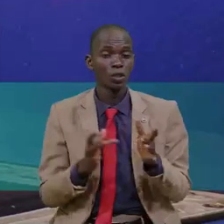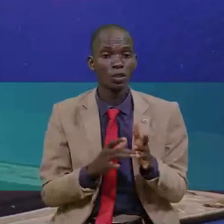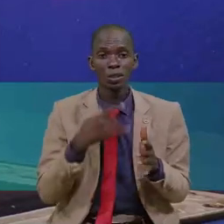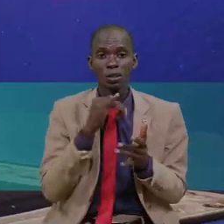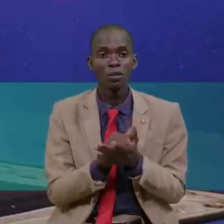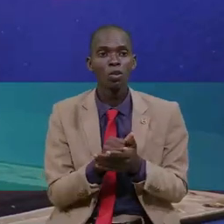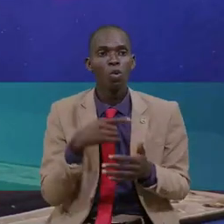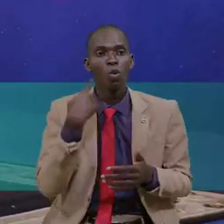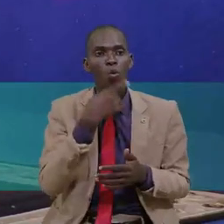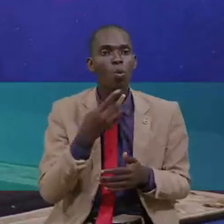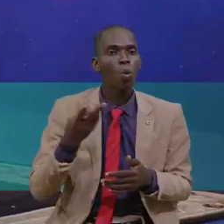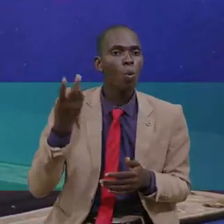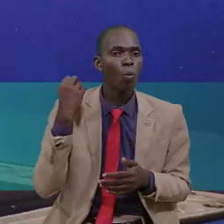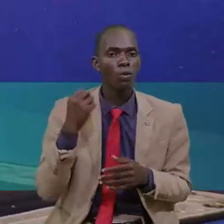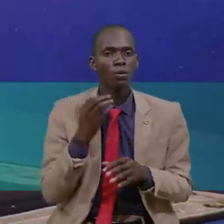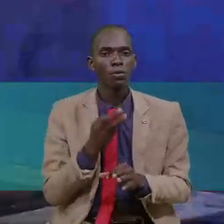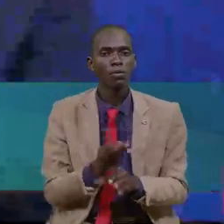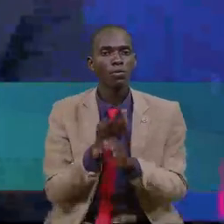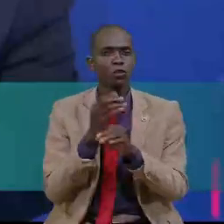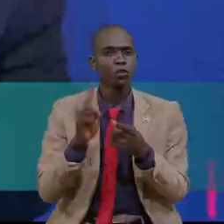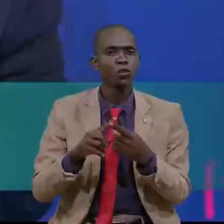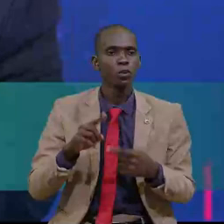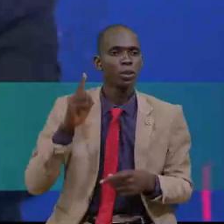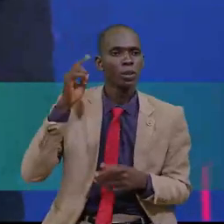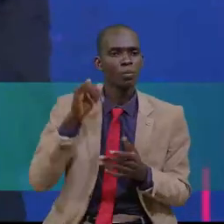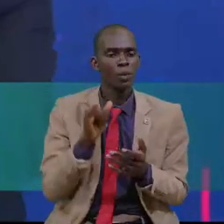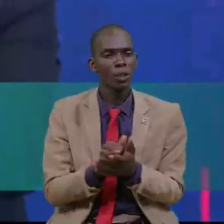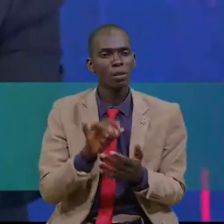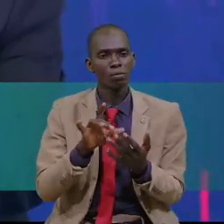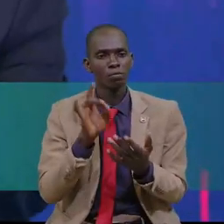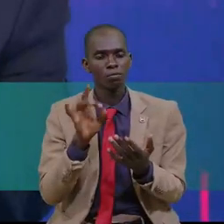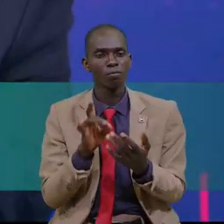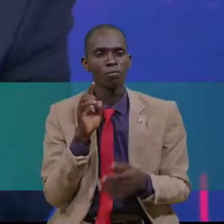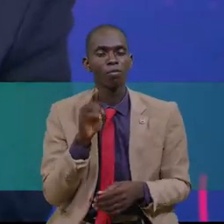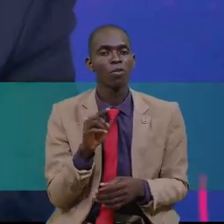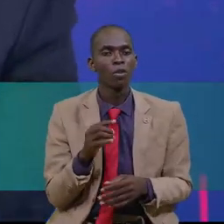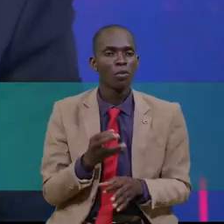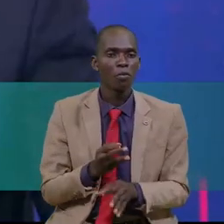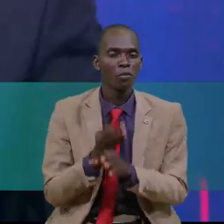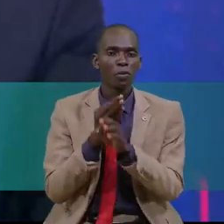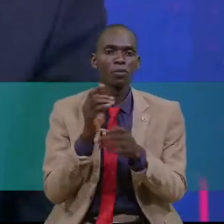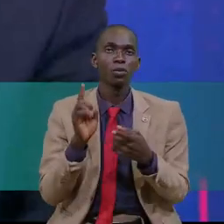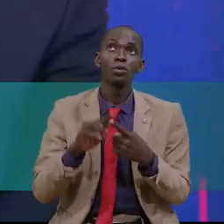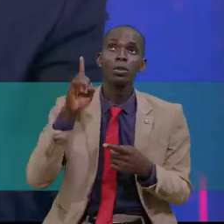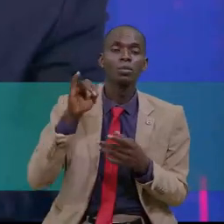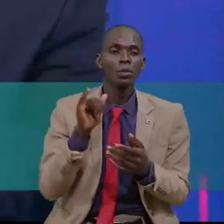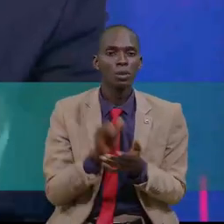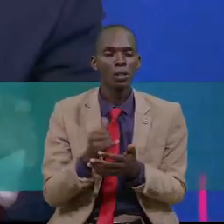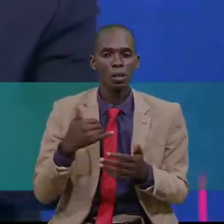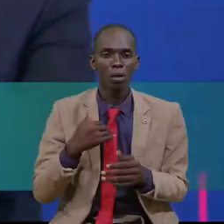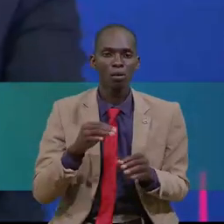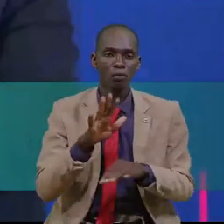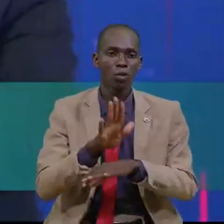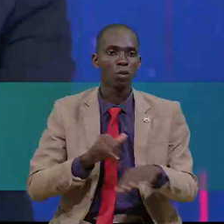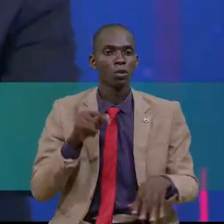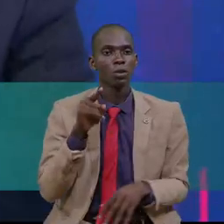qui a été fidèle à celui qui l'a établi. Qui a été fidèle à celui qui l'a